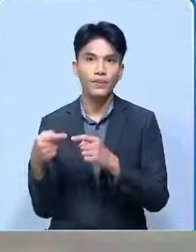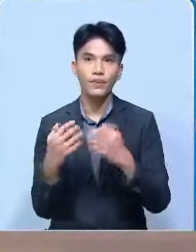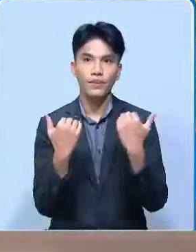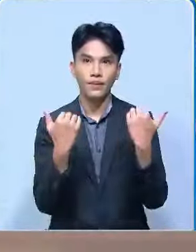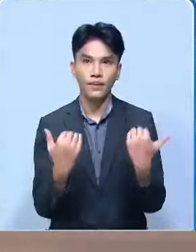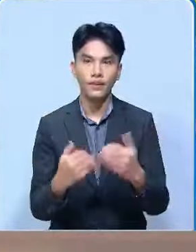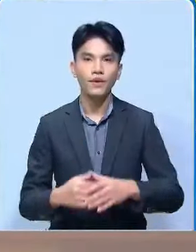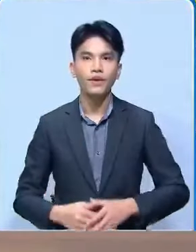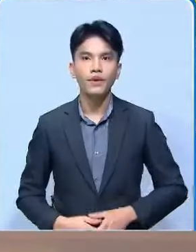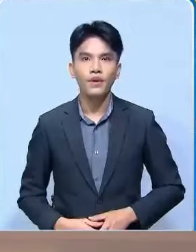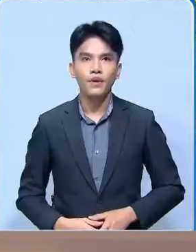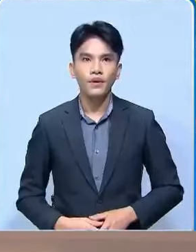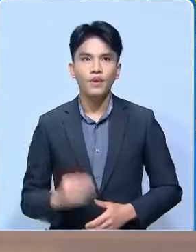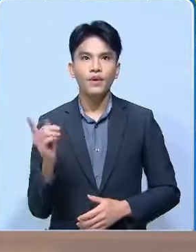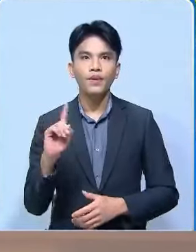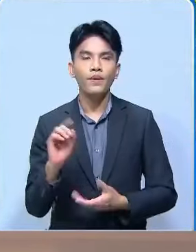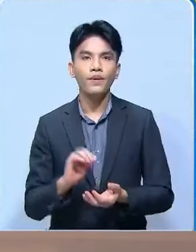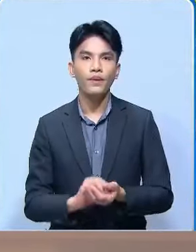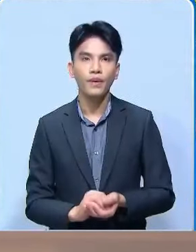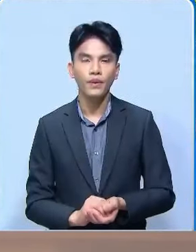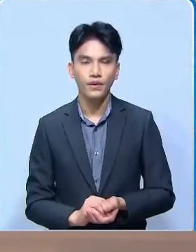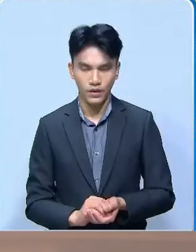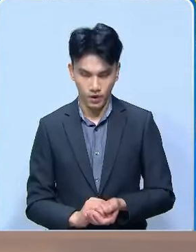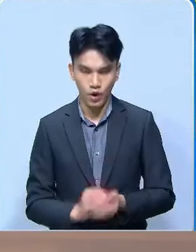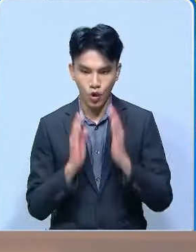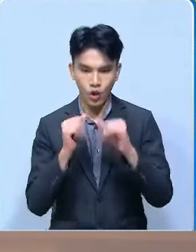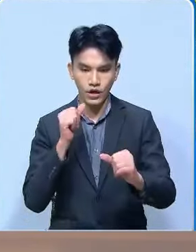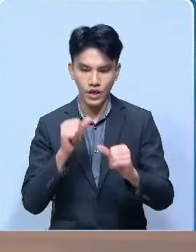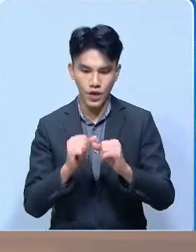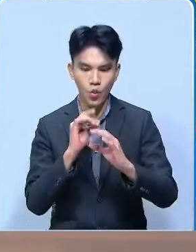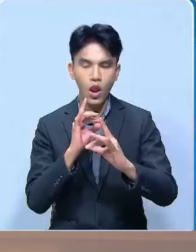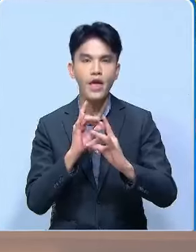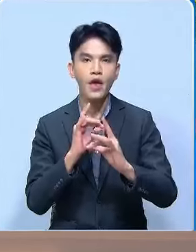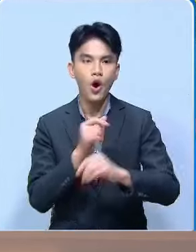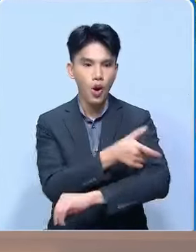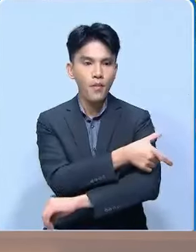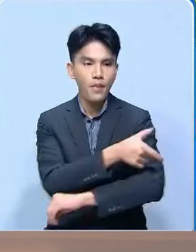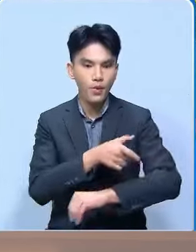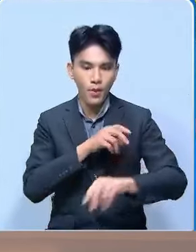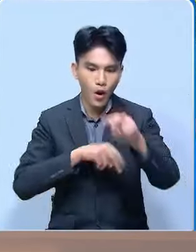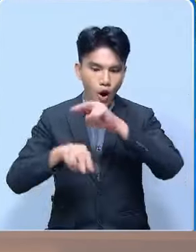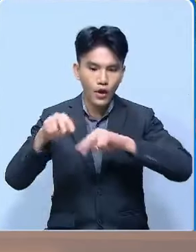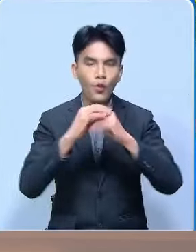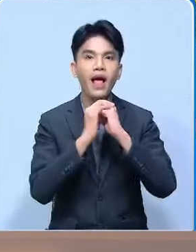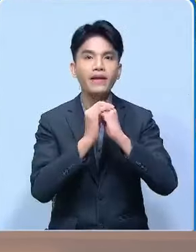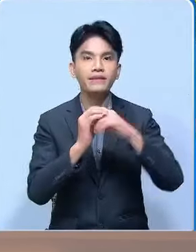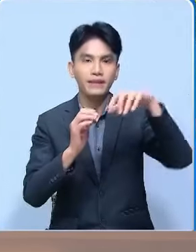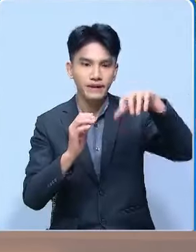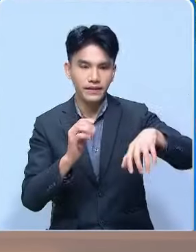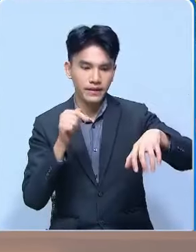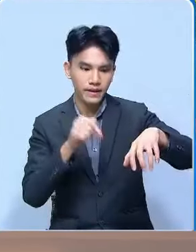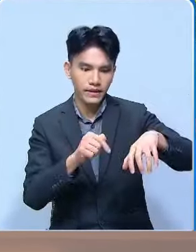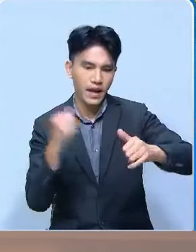ดูเหตุการณ์นี้กันหน่อยนะคะกรณีที่คนเฝ้าศาลเจ้าในจังหวัดระยองถูกแทงจนได้รับบาดเจ็บนะคะล่าสุดเหมือนที่บอกไปคือตำรวจ